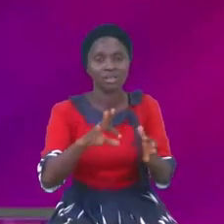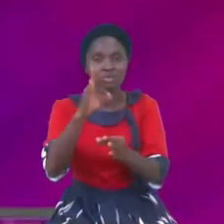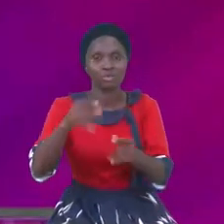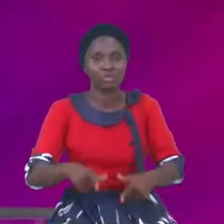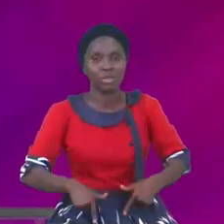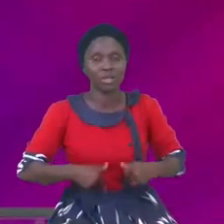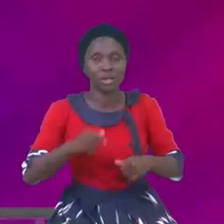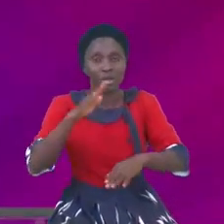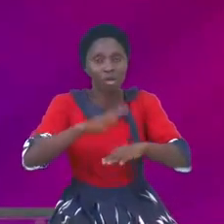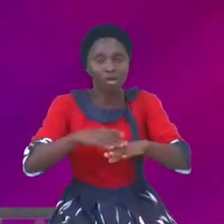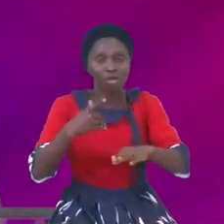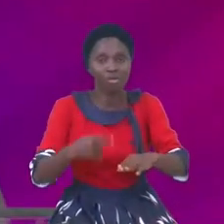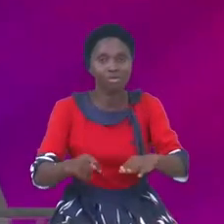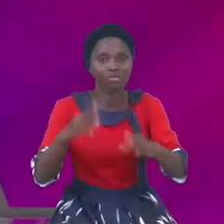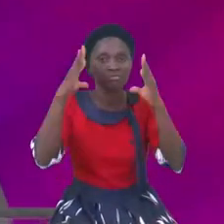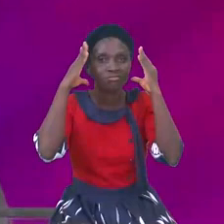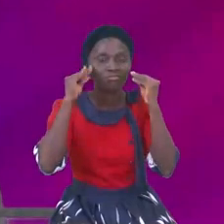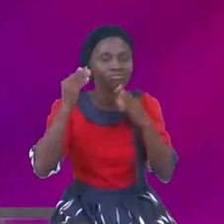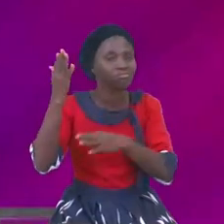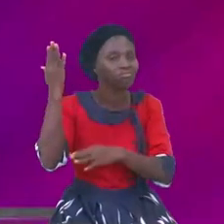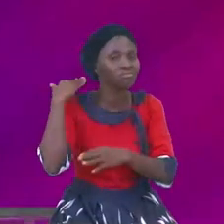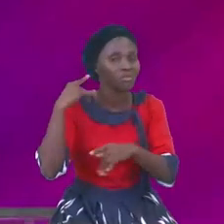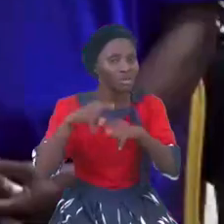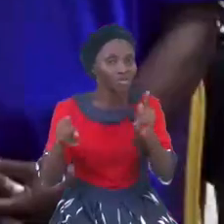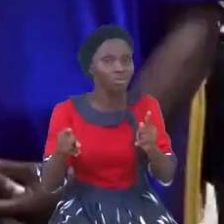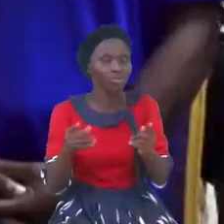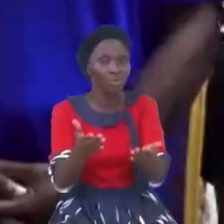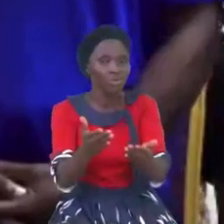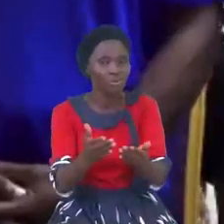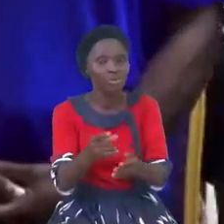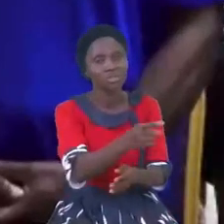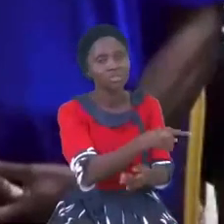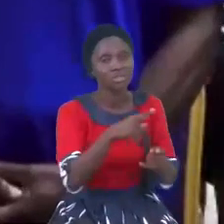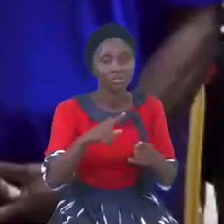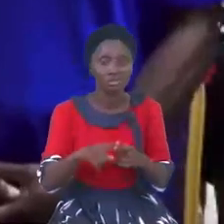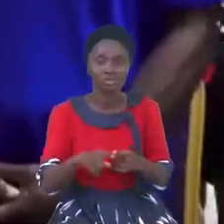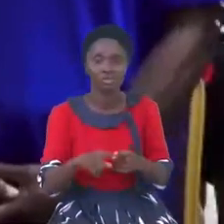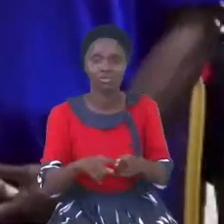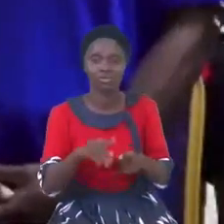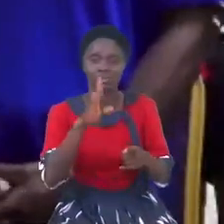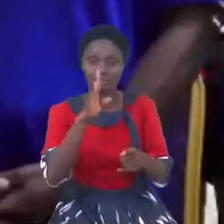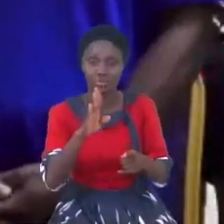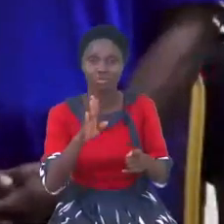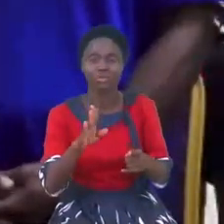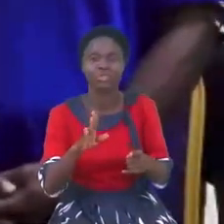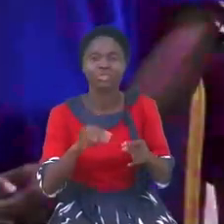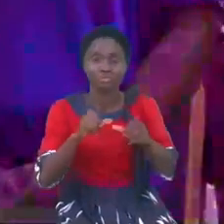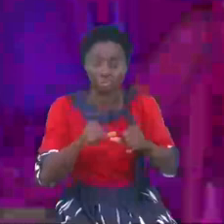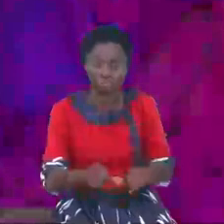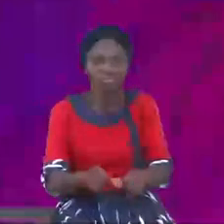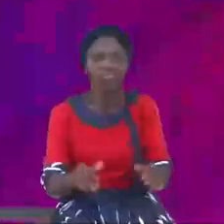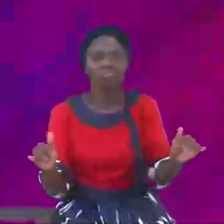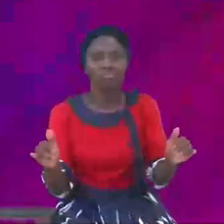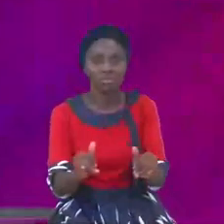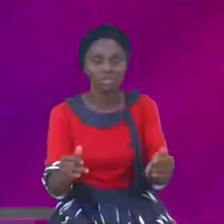ça. Et le Seigneur s'est rappelé que Israël était consacré à l'Éternel. Israël était consacré